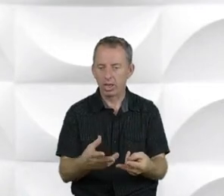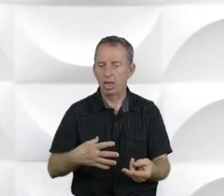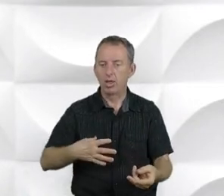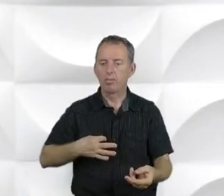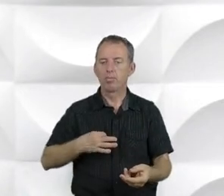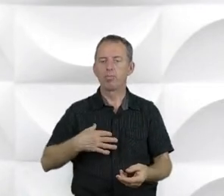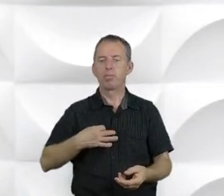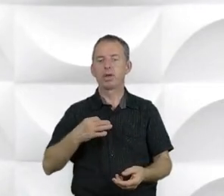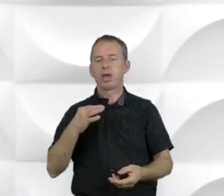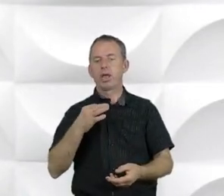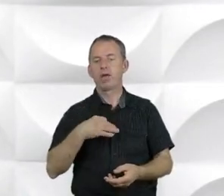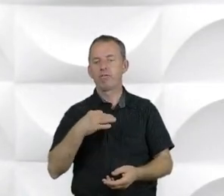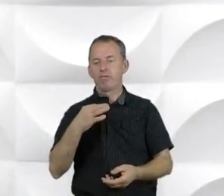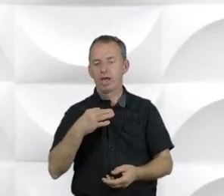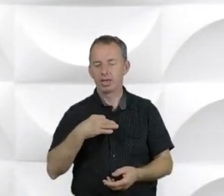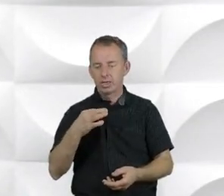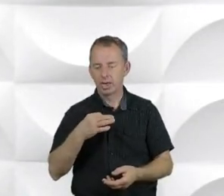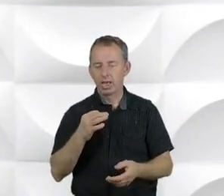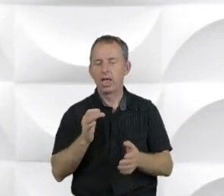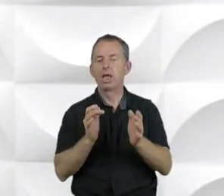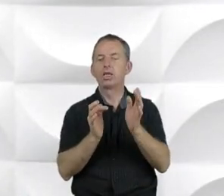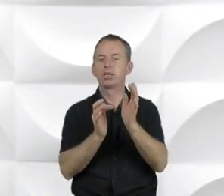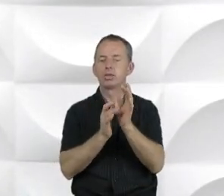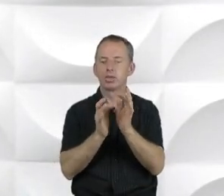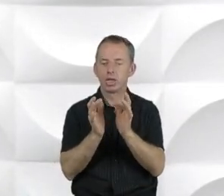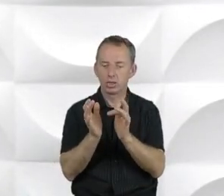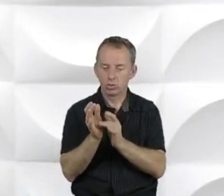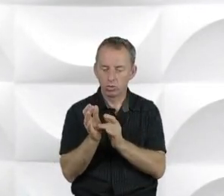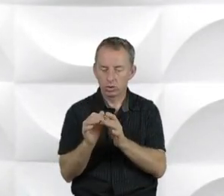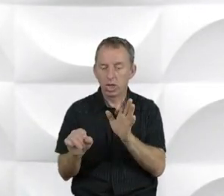prywatne Jezusa Chrystusa do ciebie.